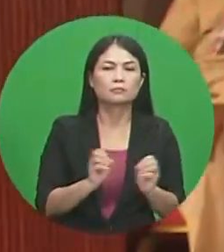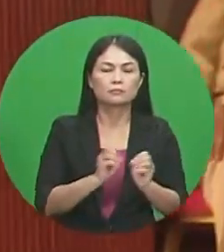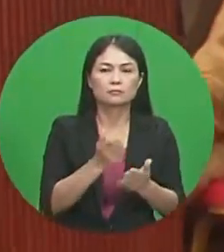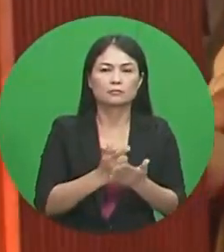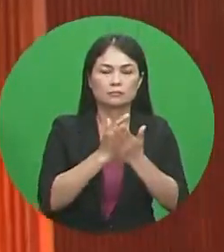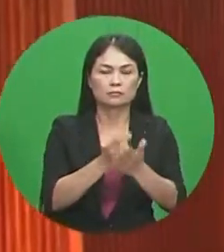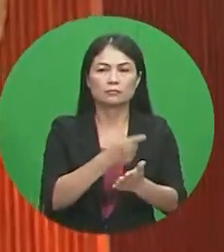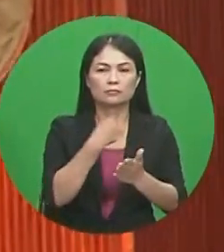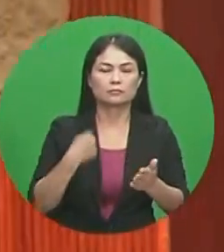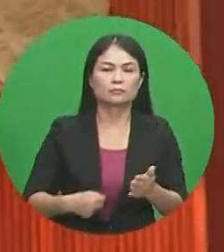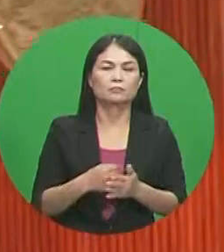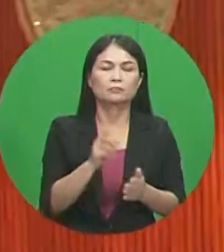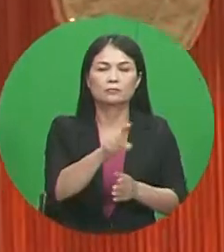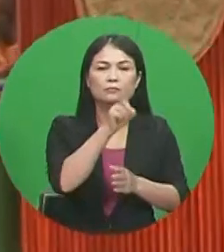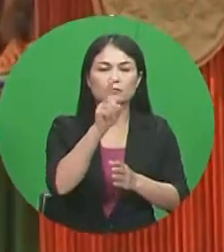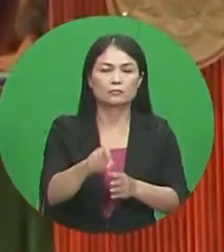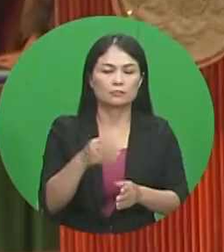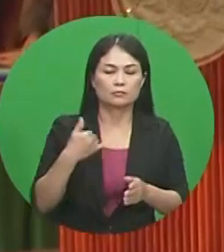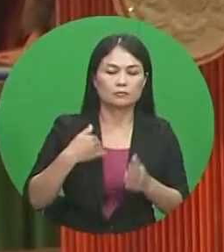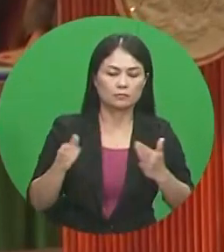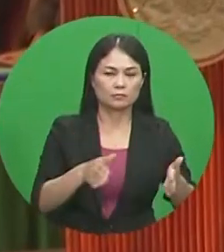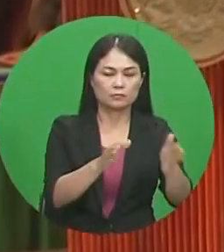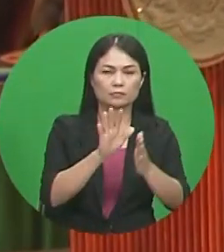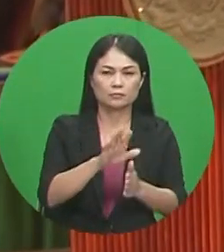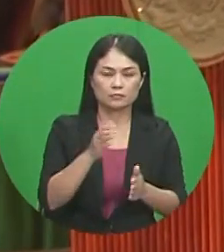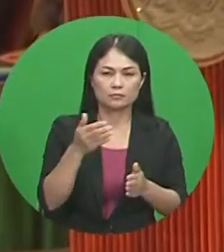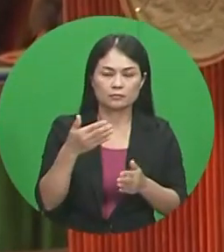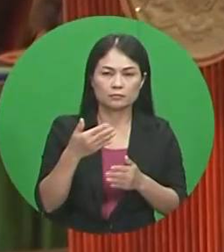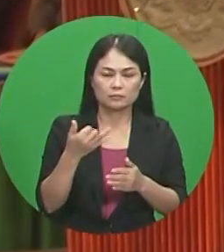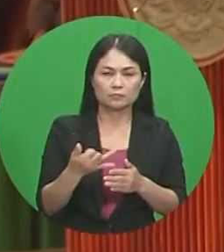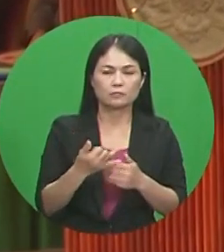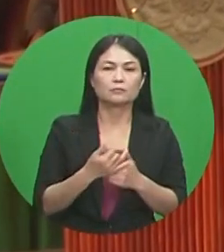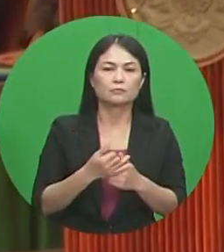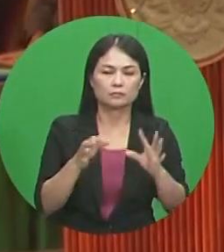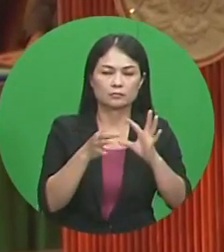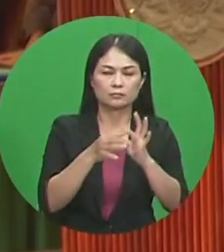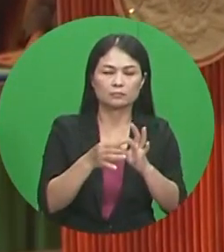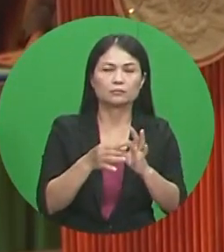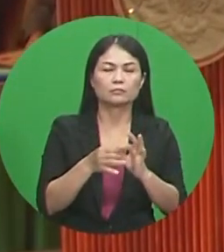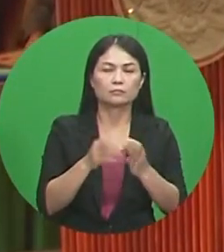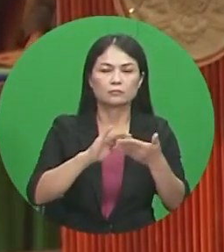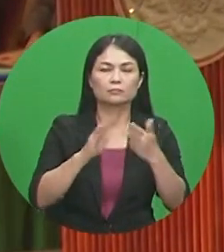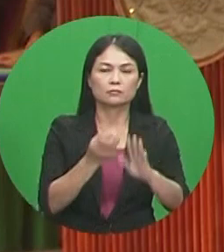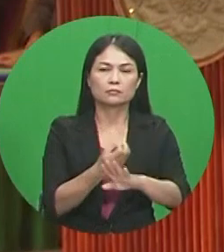ជំនួយពីចិនតើយើងមានផ្លូវជាតិលេខ57តភ្ជាប់ពីបាត់ដប